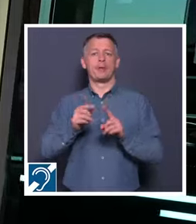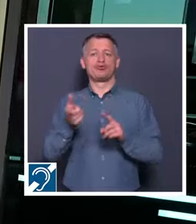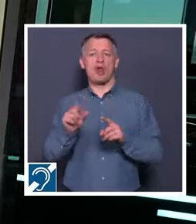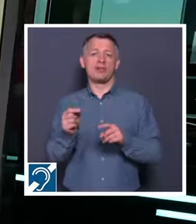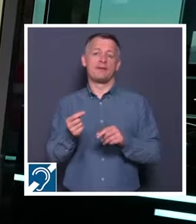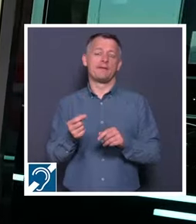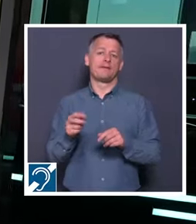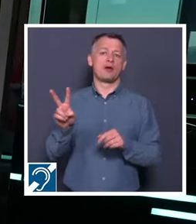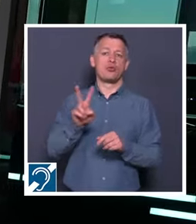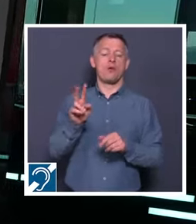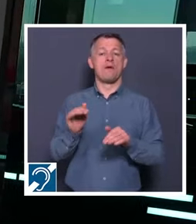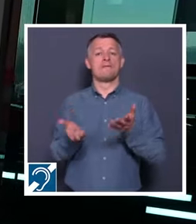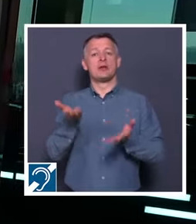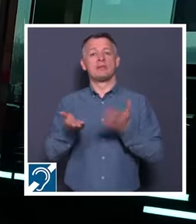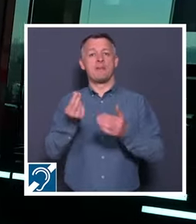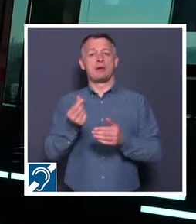cealaltă variantă sunt banii publici?